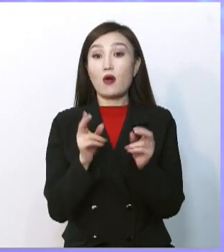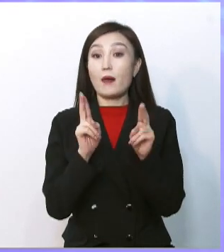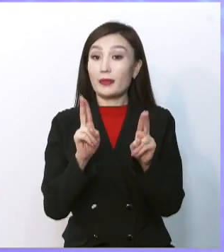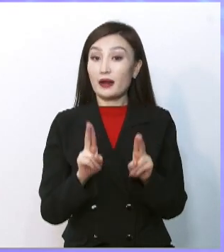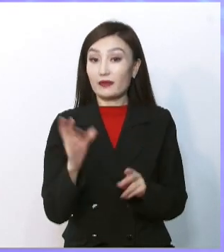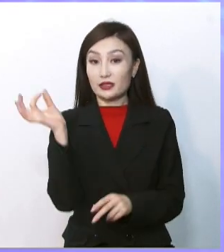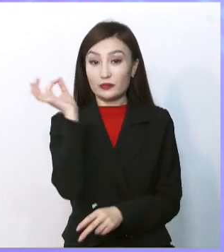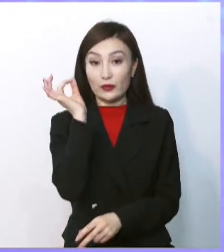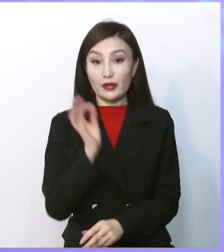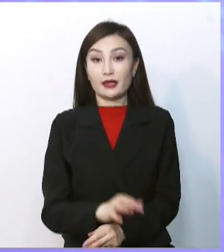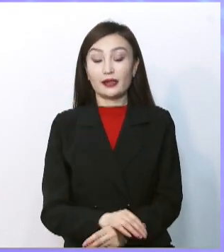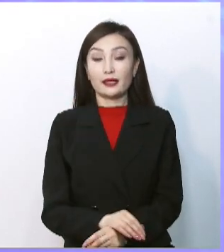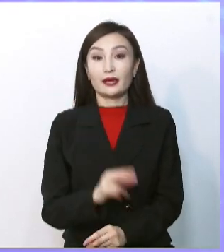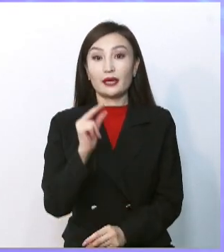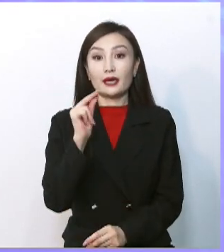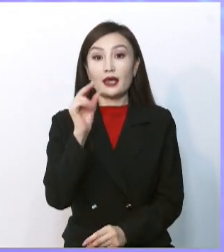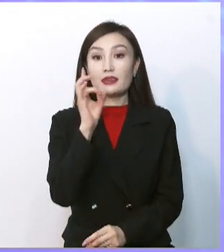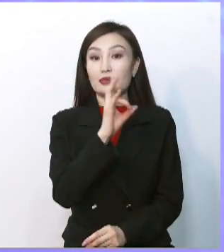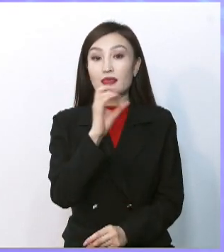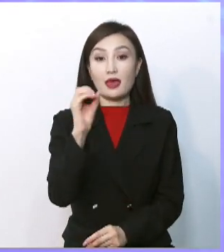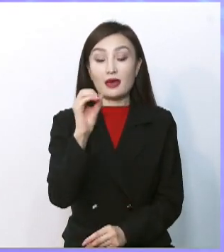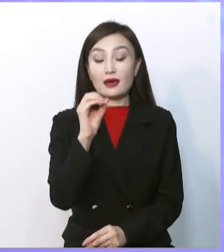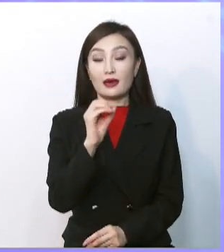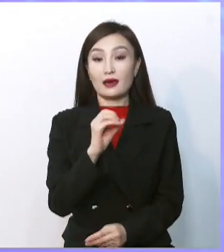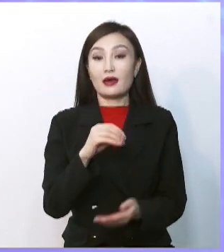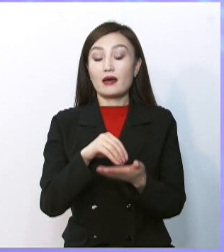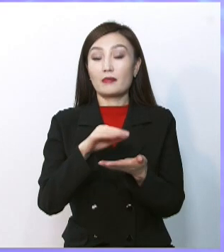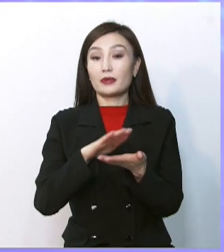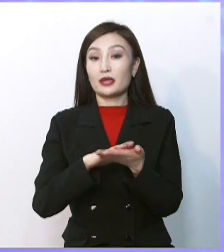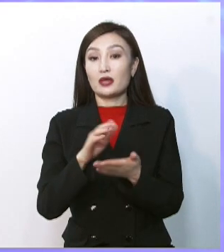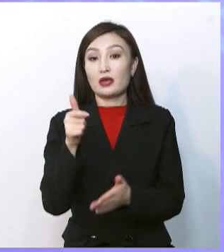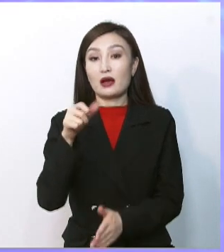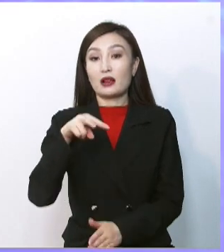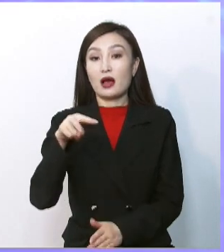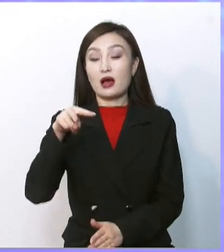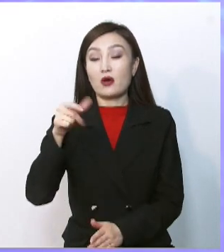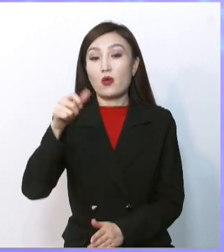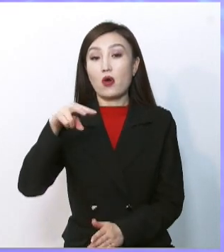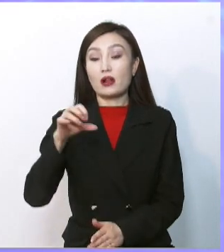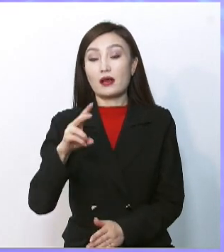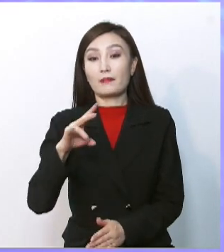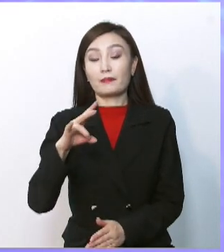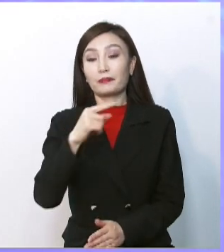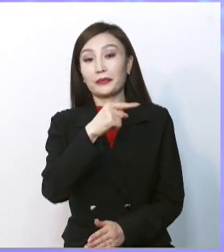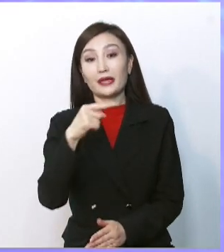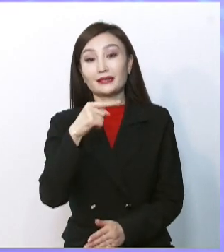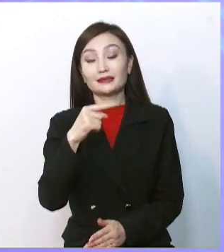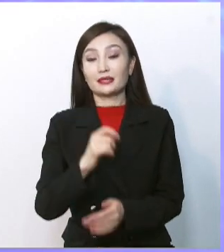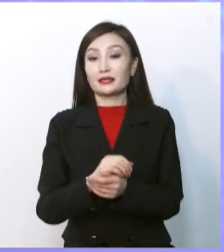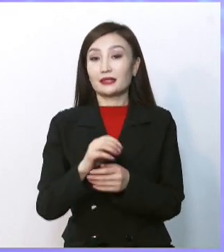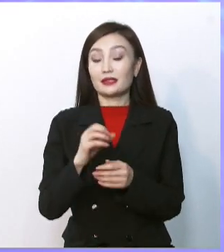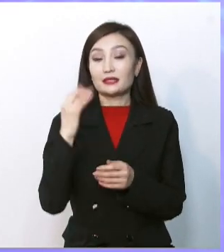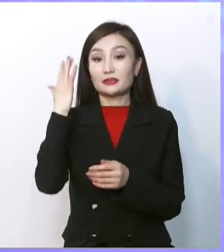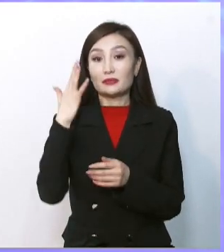вспомнили? Частица «не» придает глаголам отрицательный смысл и пишется с